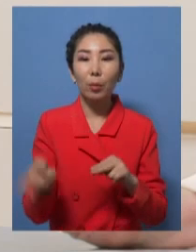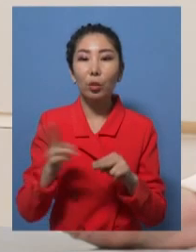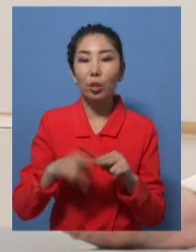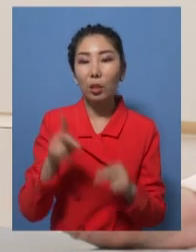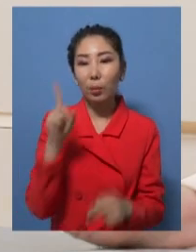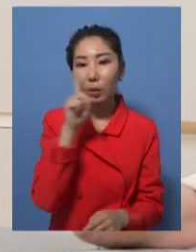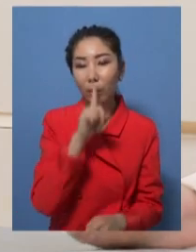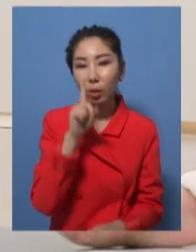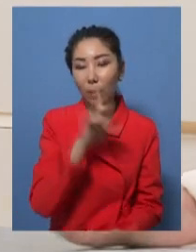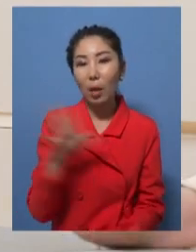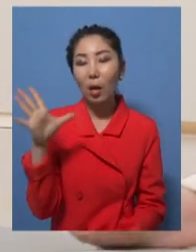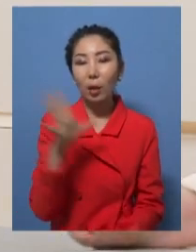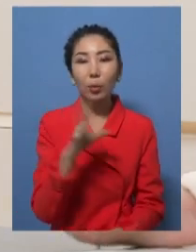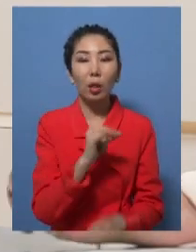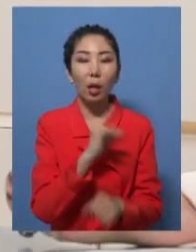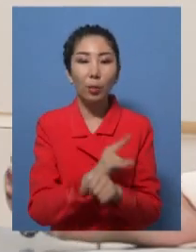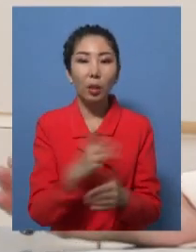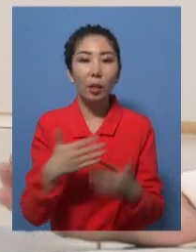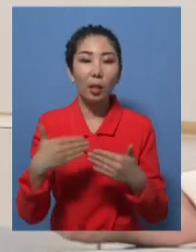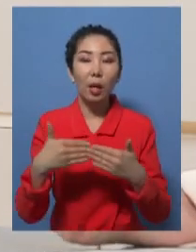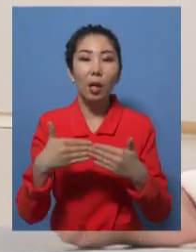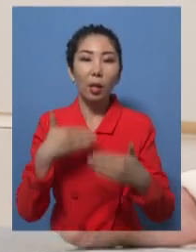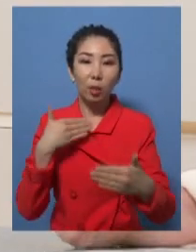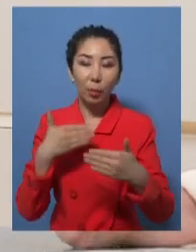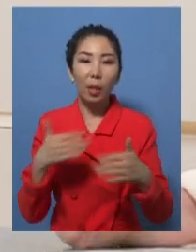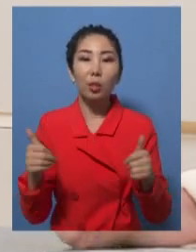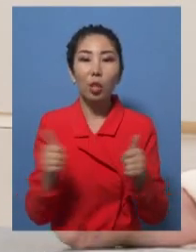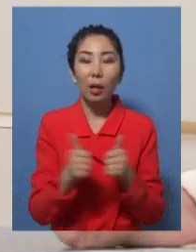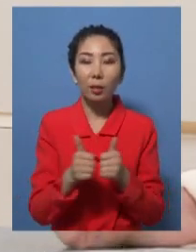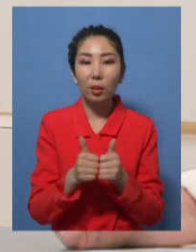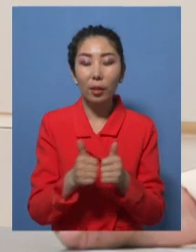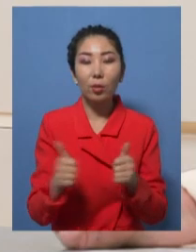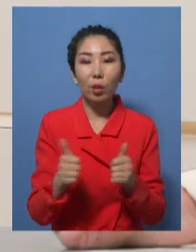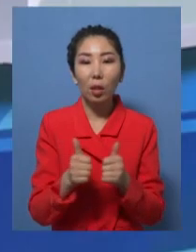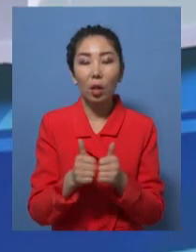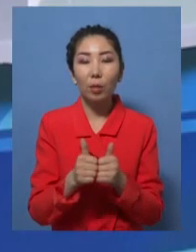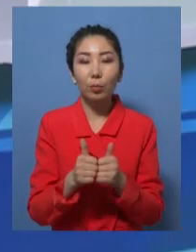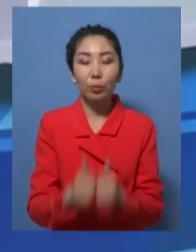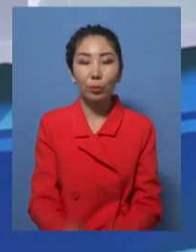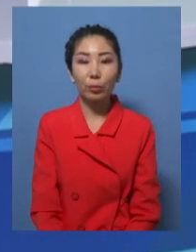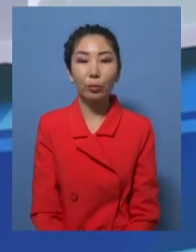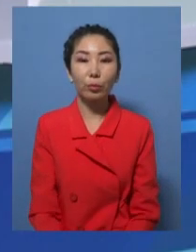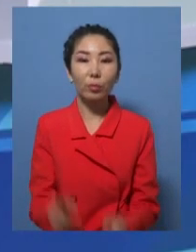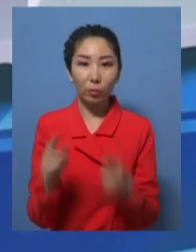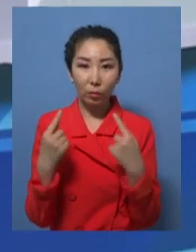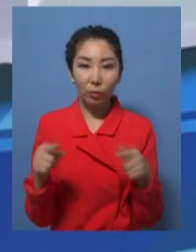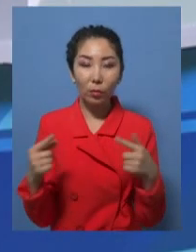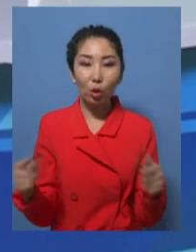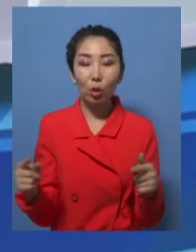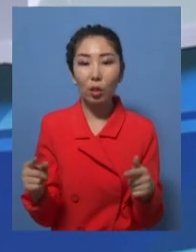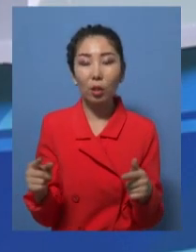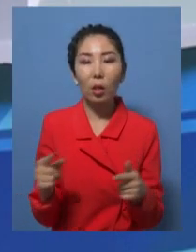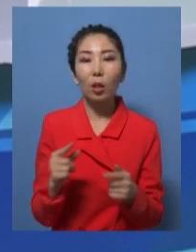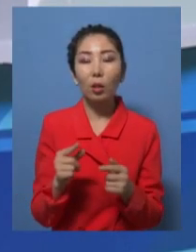болса да бір нәтиже деп айтуға болады. Алаяқтар қайдан, алыстан ба, әлде жақыннан болып отырған алаяқтар ма? Оның енді түрі көп.